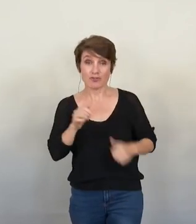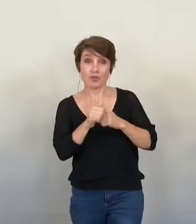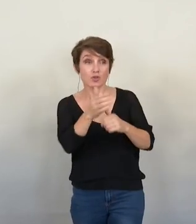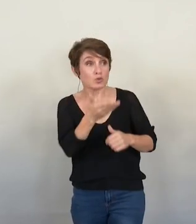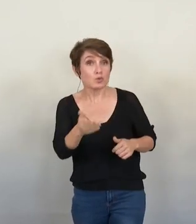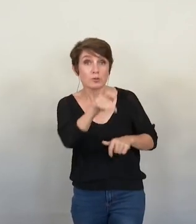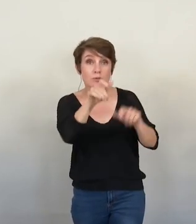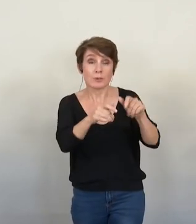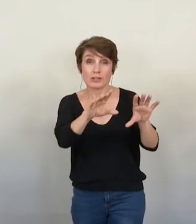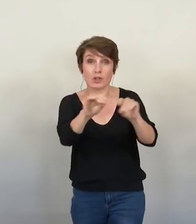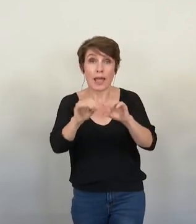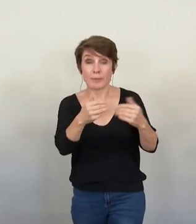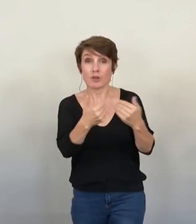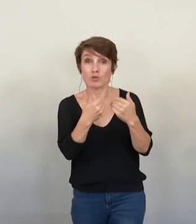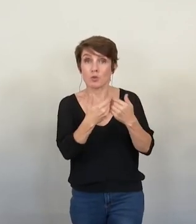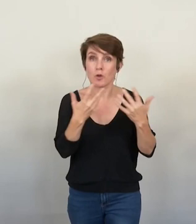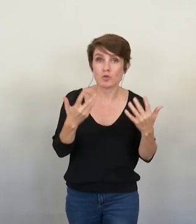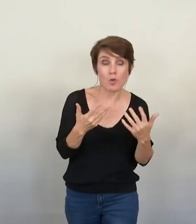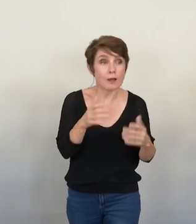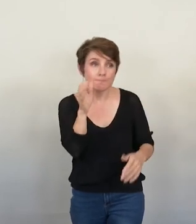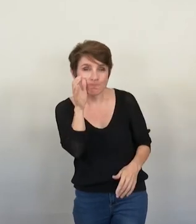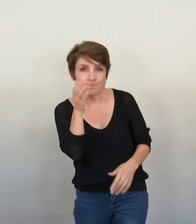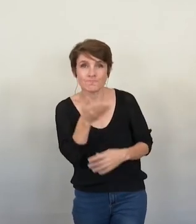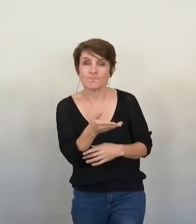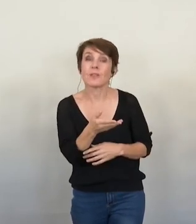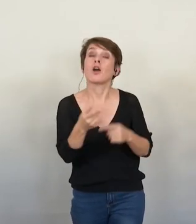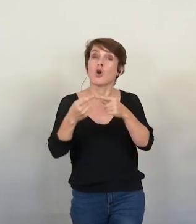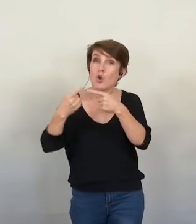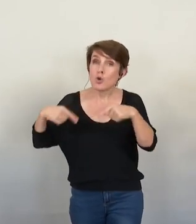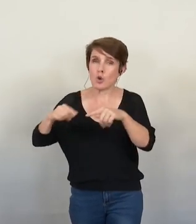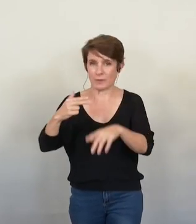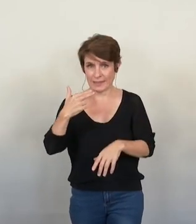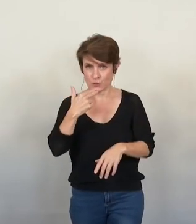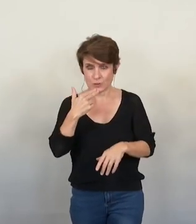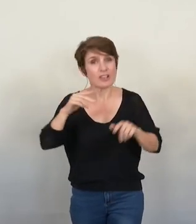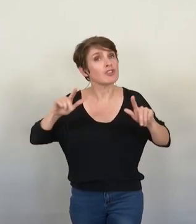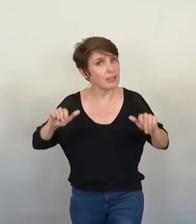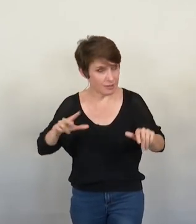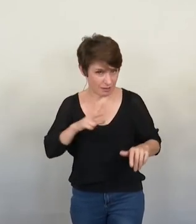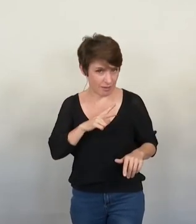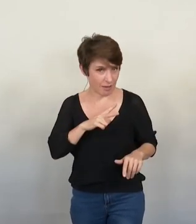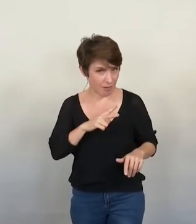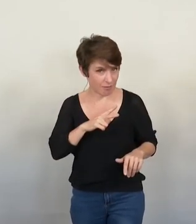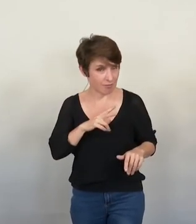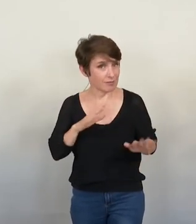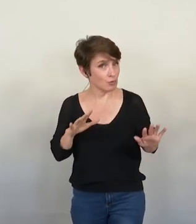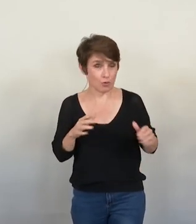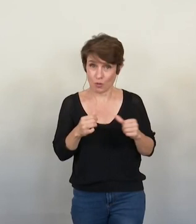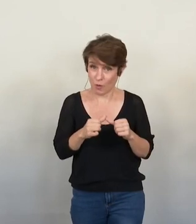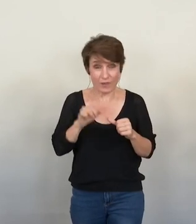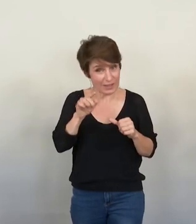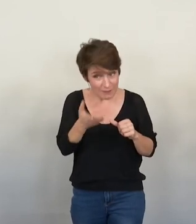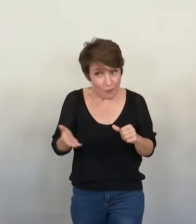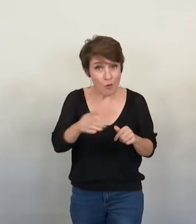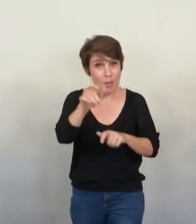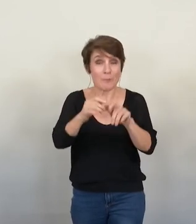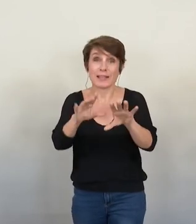leur investissement ces comités d'usagers euh existent euh et c'est bien aux habitants et aux habitants de venir avec leur projets